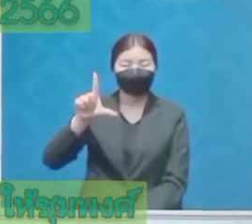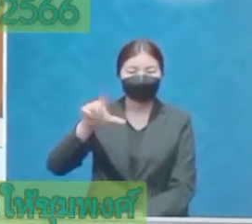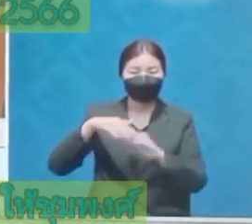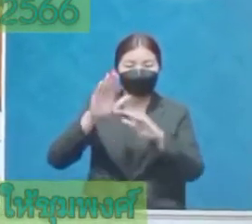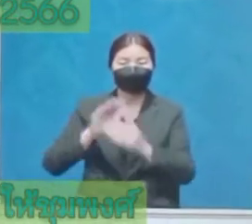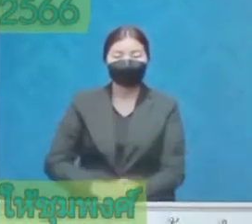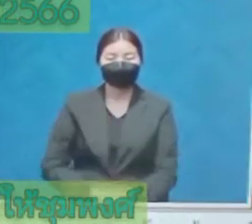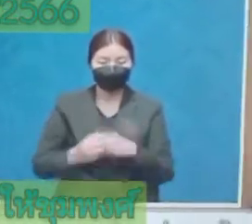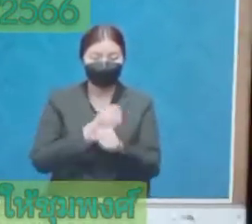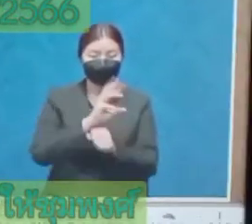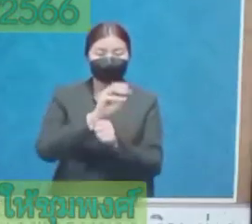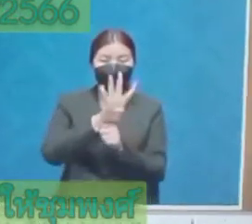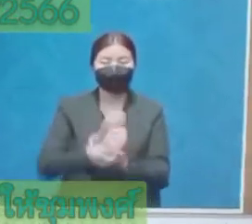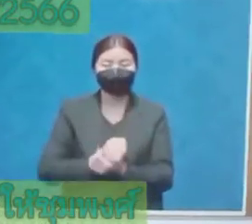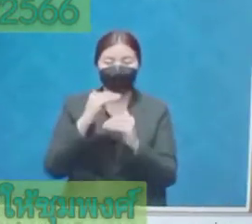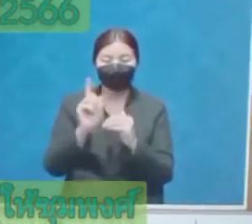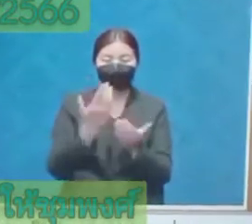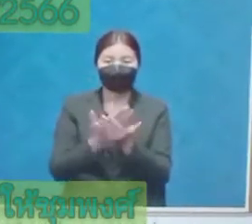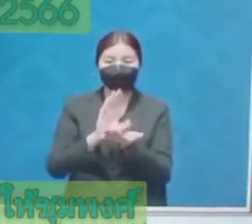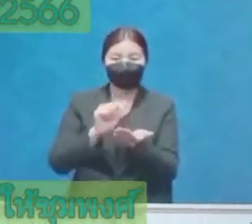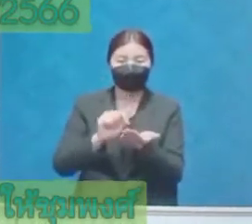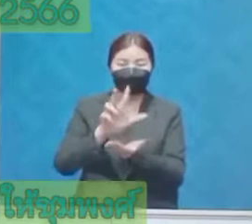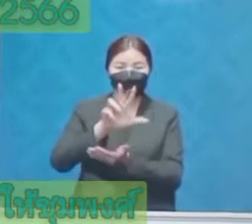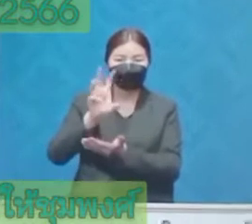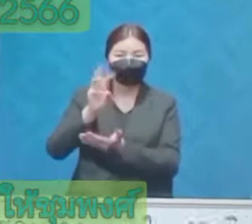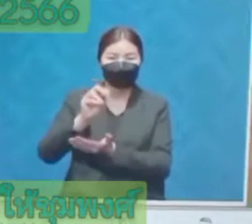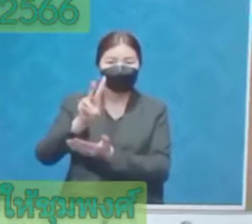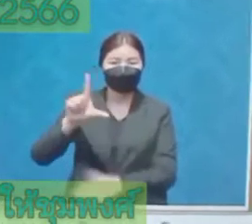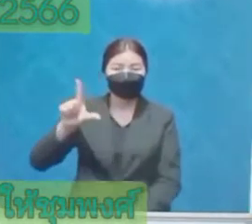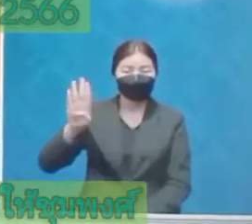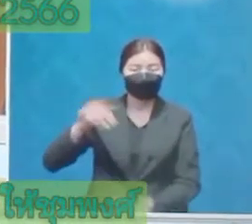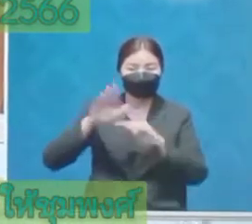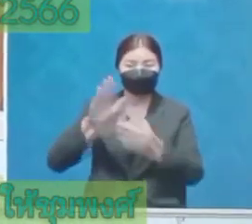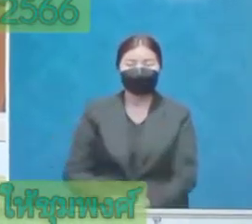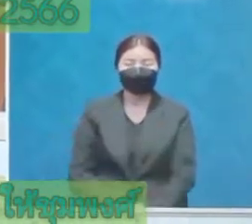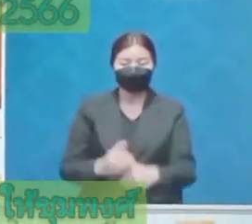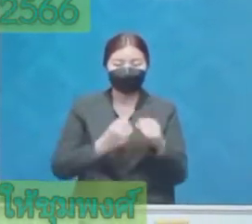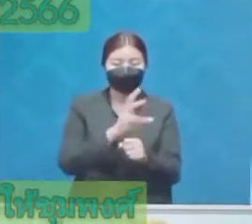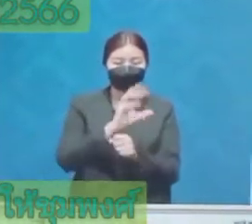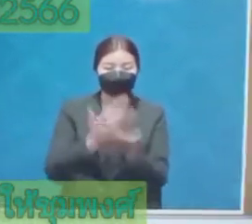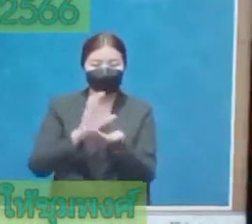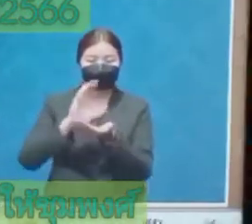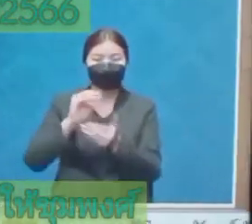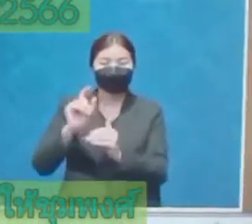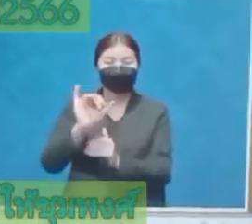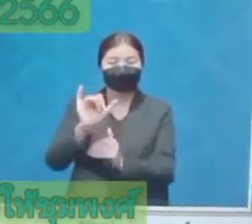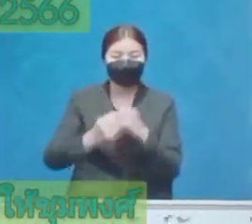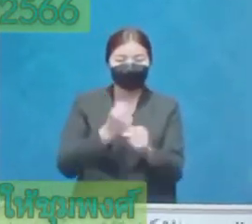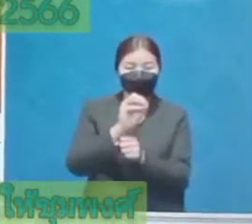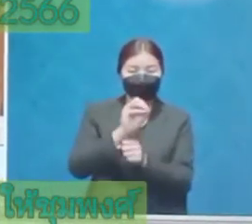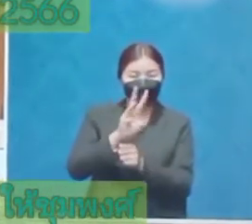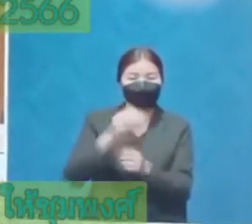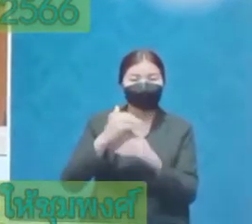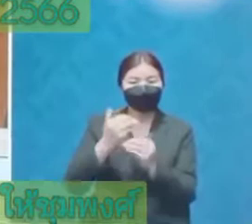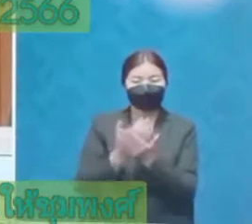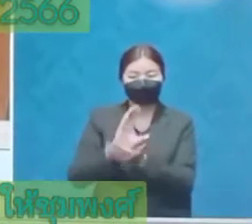1,001,621,000 กว่าบาทปี64ตั้งไว้362,000,000 บาทกว่าเศษปี65ไปตั้งไว้66ไปตั้งไว้67ถูกพันงบประมาณไปแล้ว